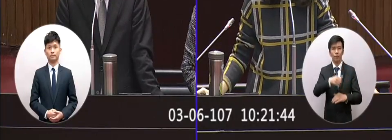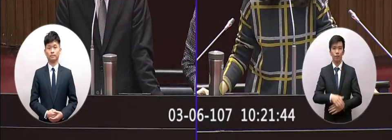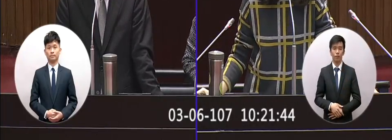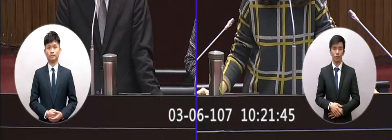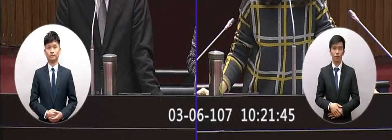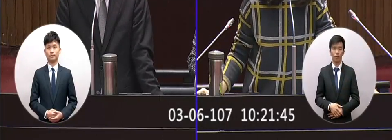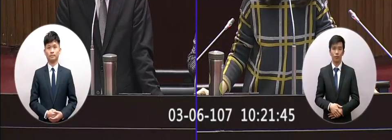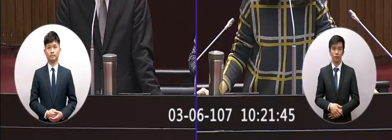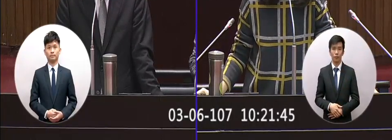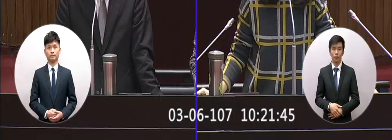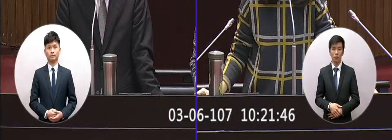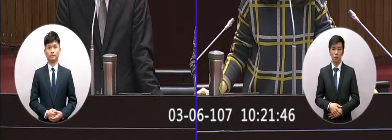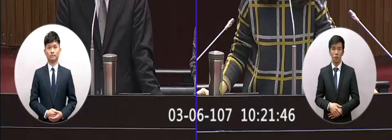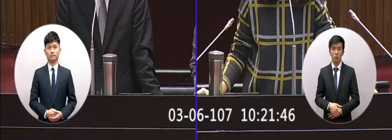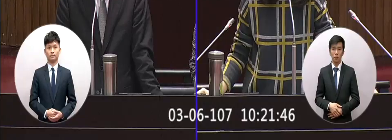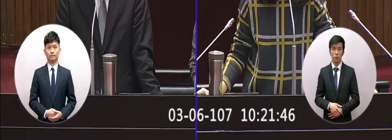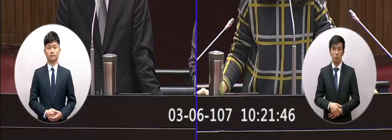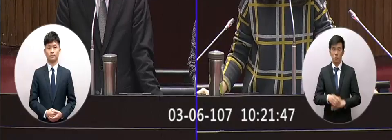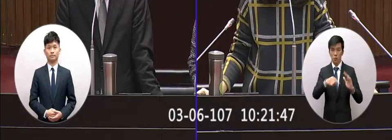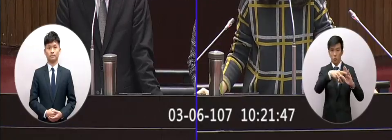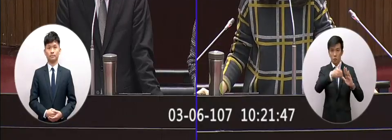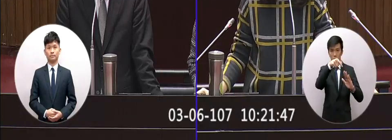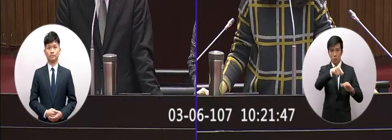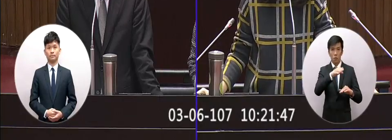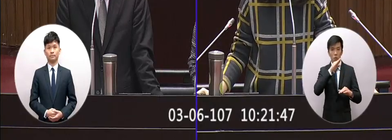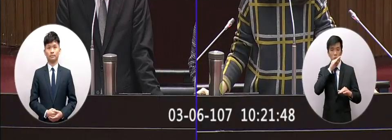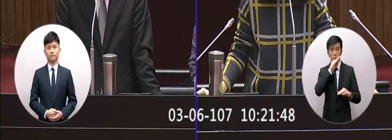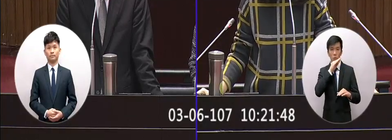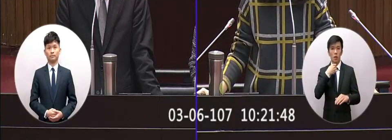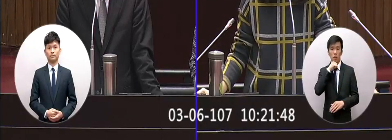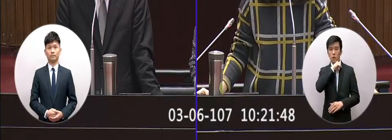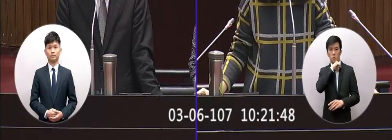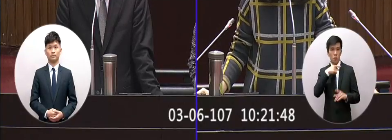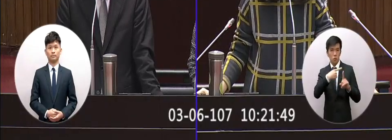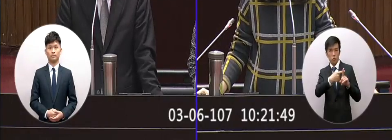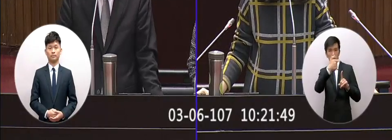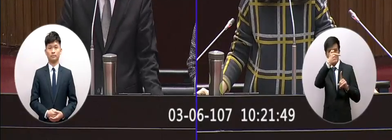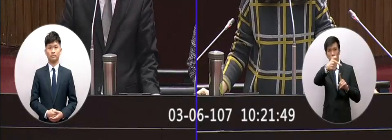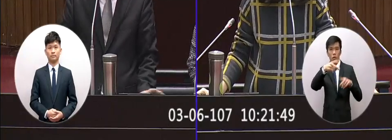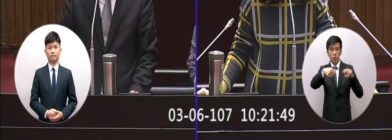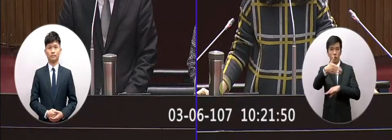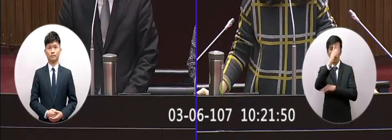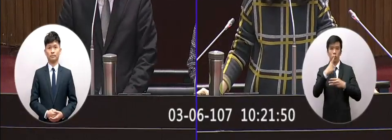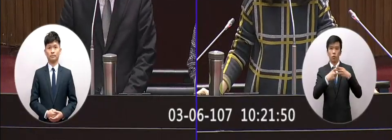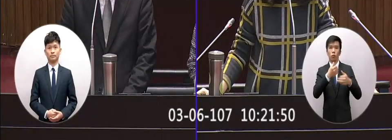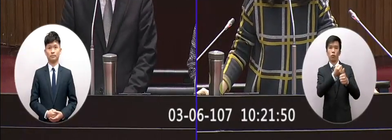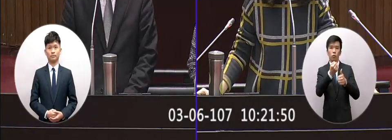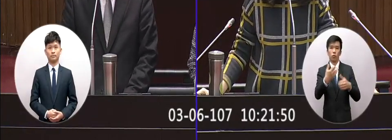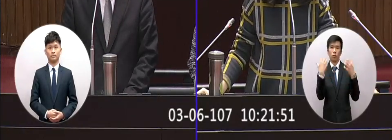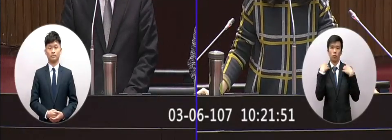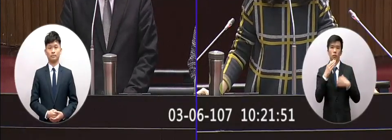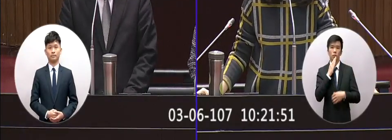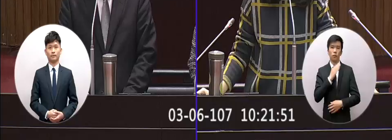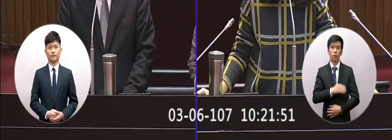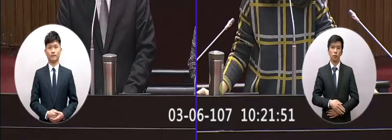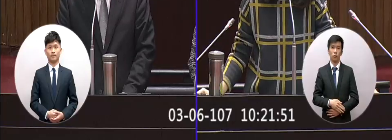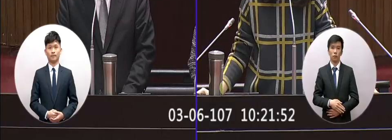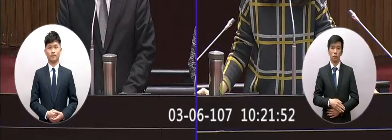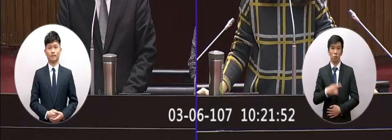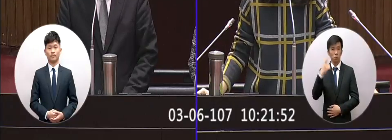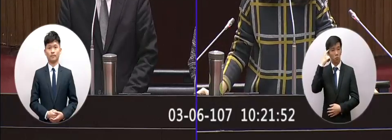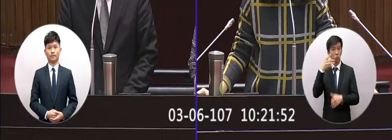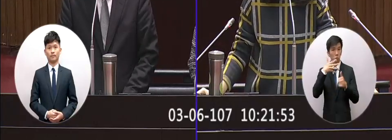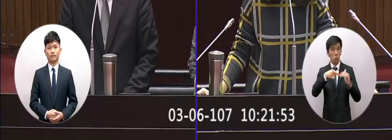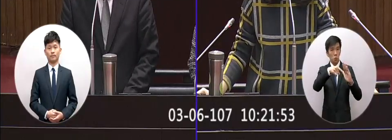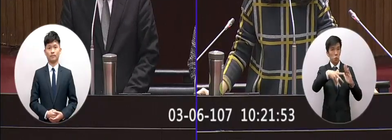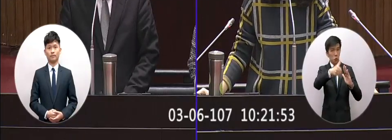角度来看，您是我们台湾最高的行政首长，那院长您是不是不愿意善